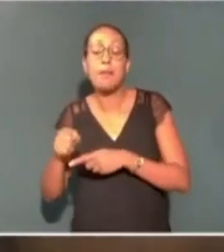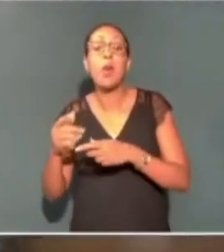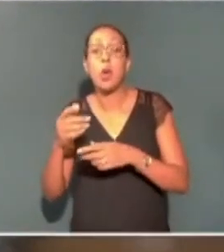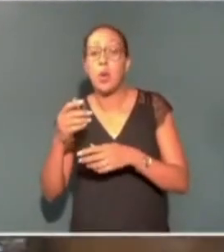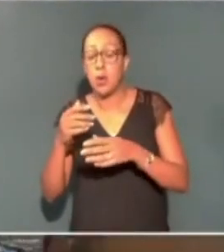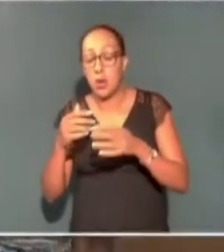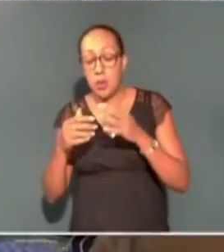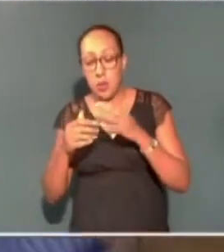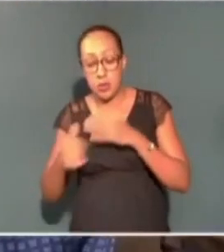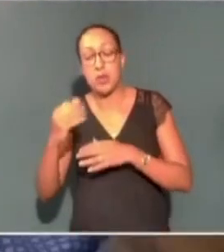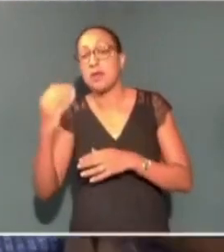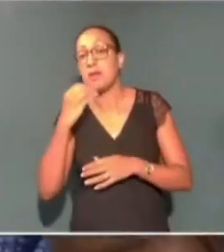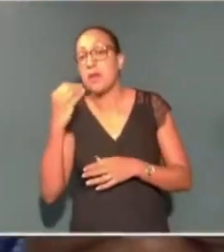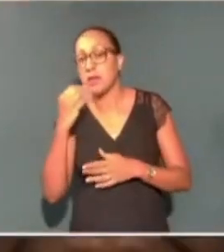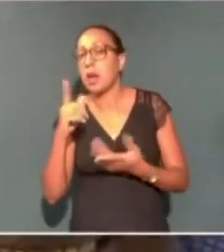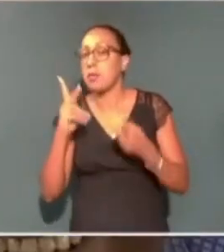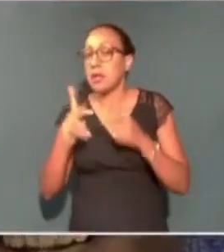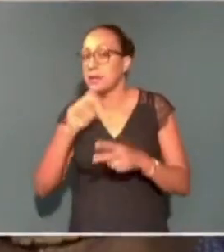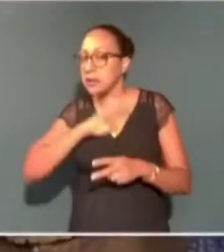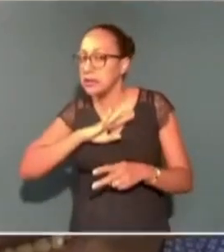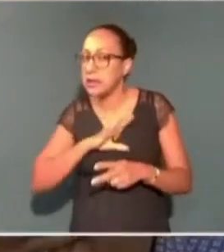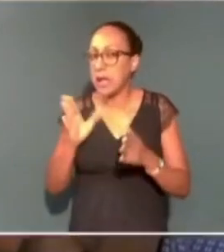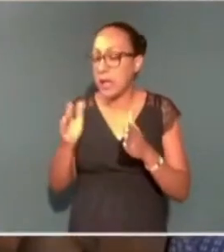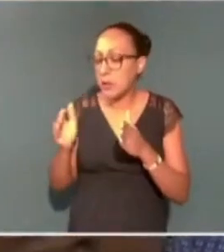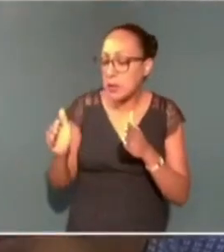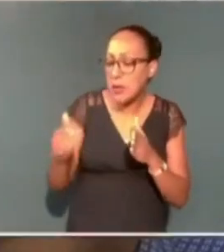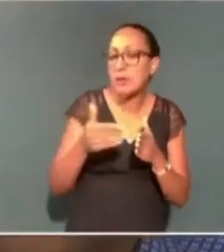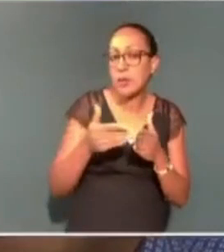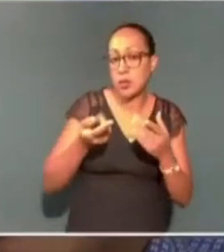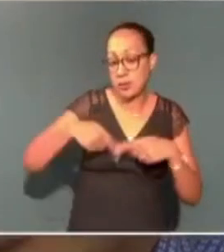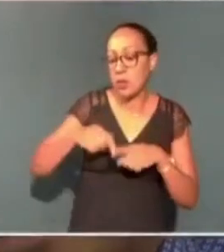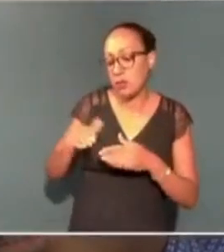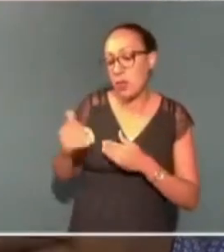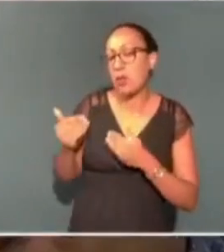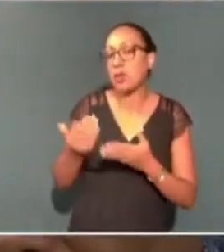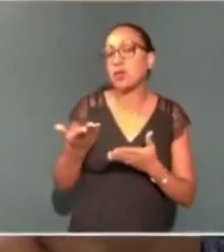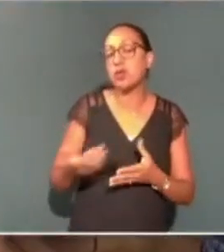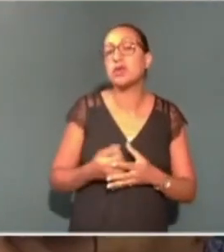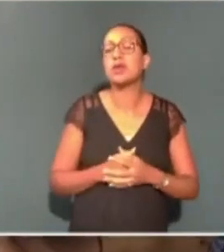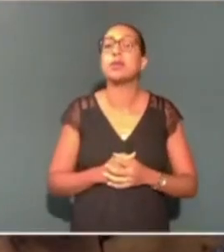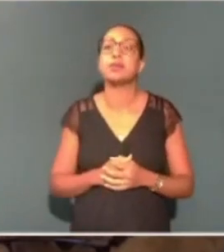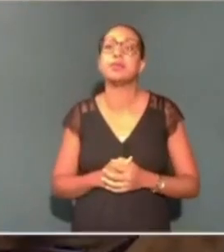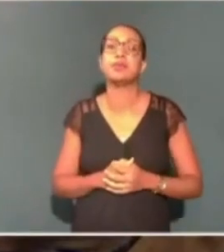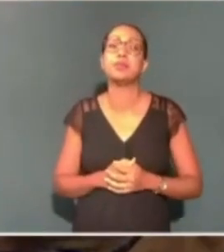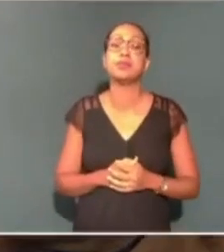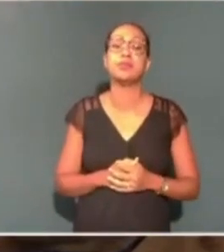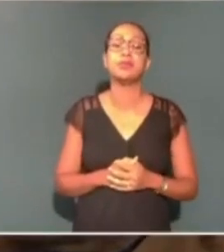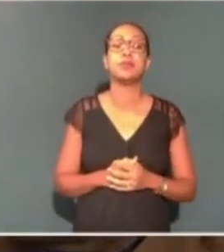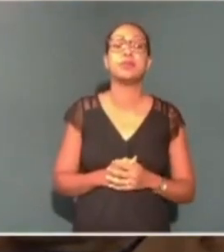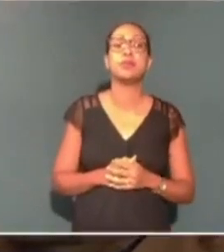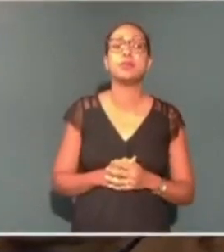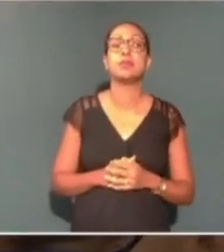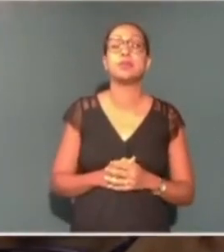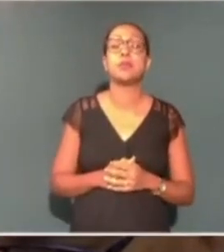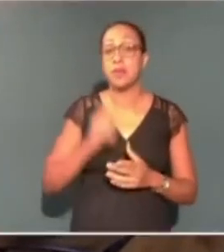c'est ce recensement-là que la Commission a proposé de faire pour voir si on ne peut pas redéfinir la sol